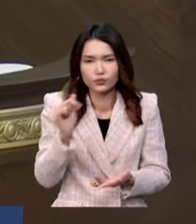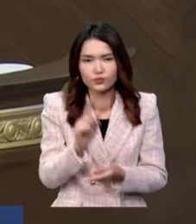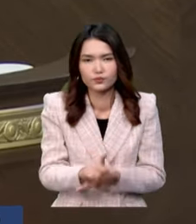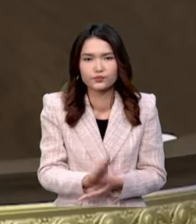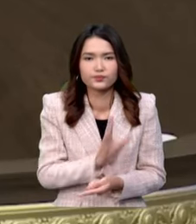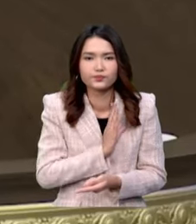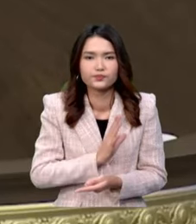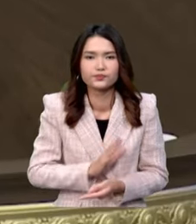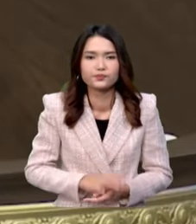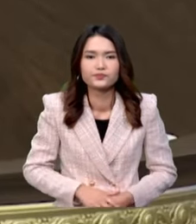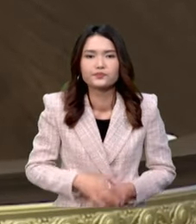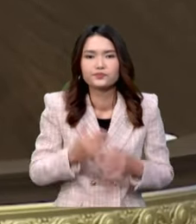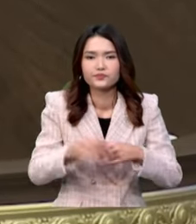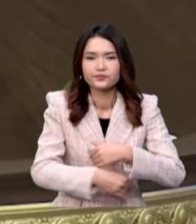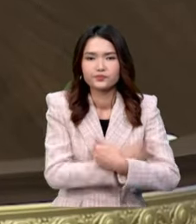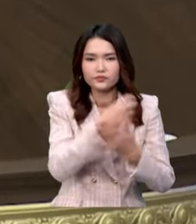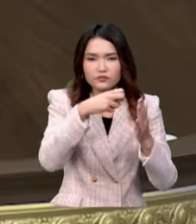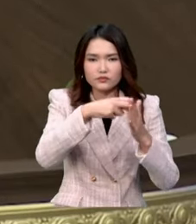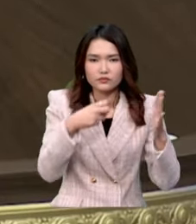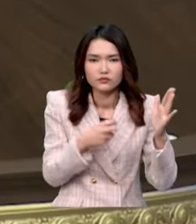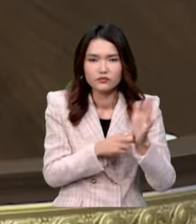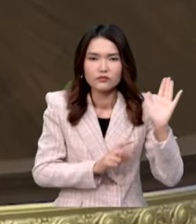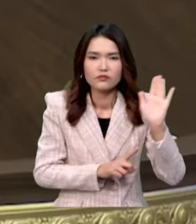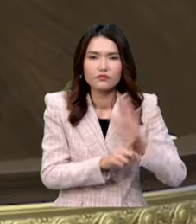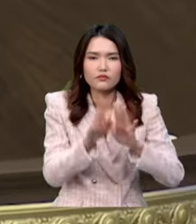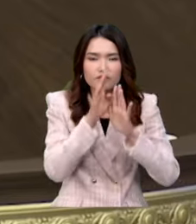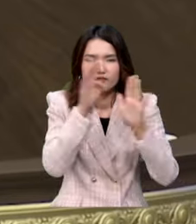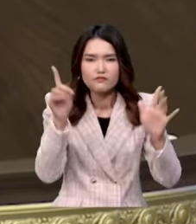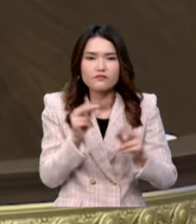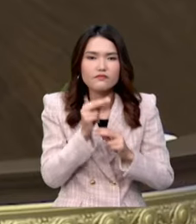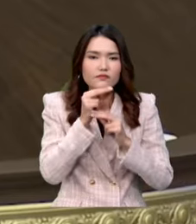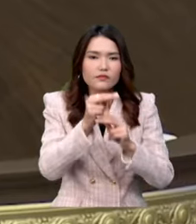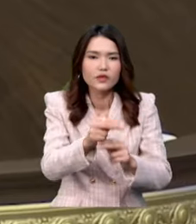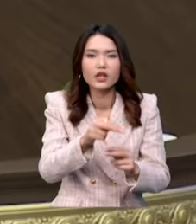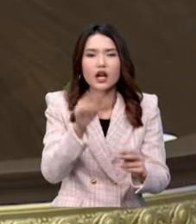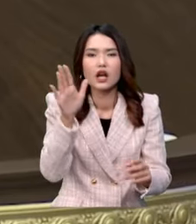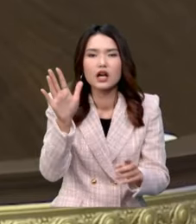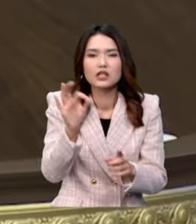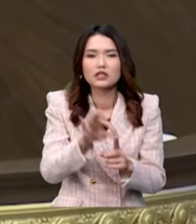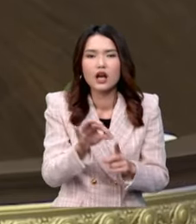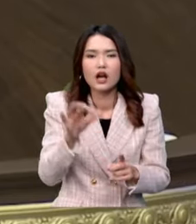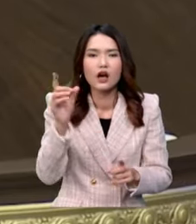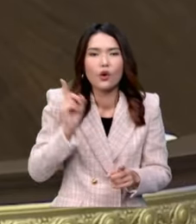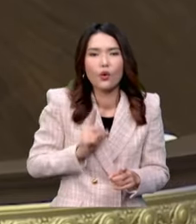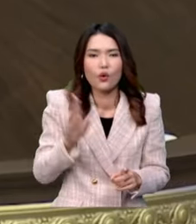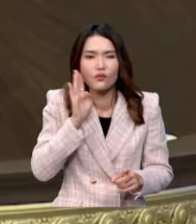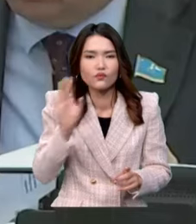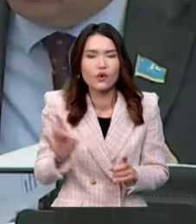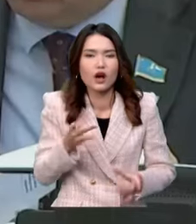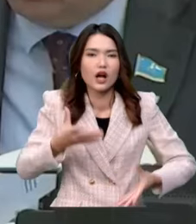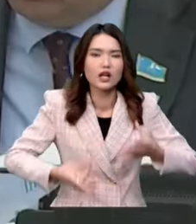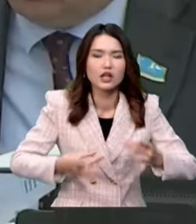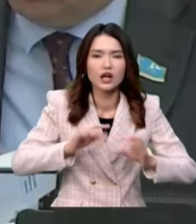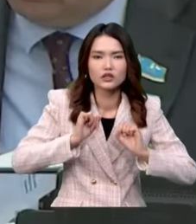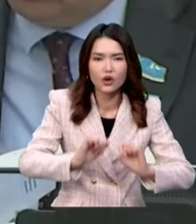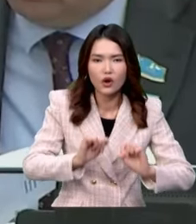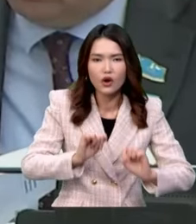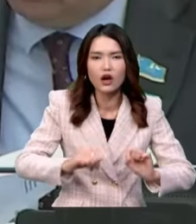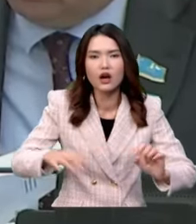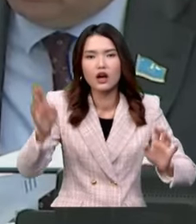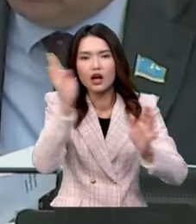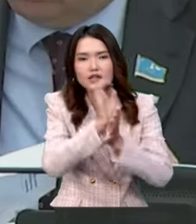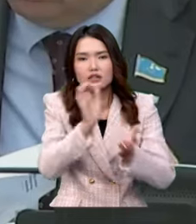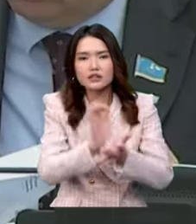болады. Жаңа кодексте басты назар су ресурсының сарқылу мен ластанудан қорғау аударылып, содан кейін